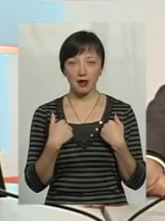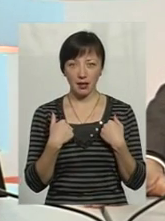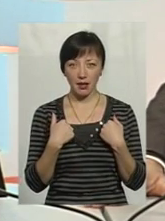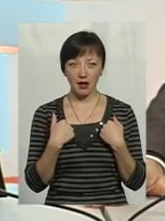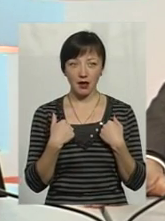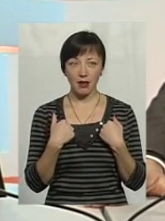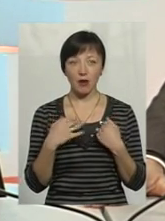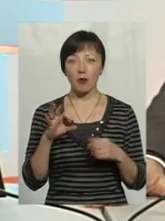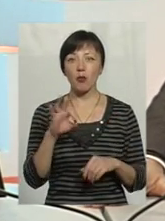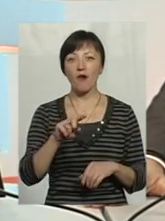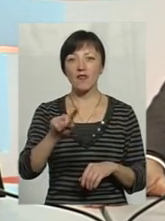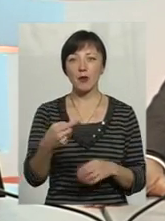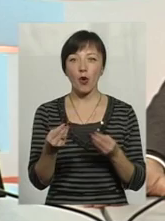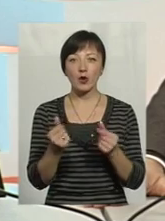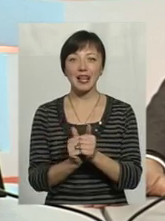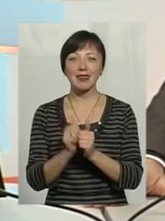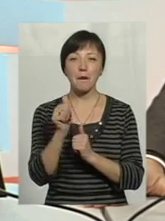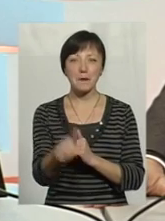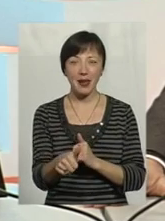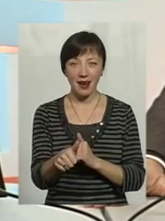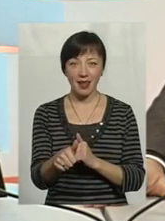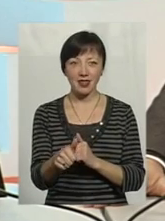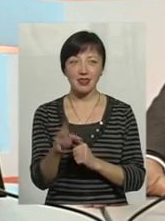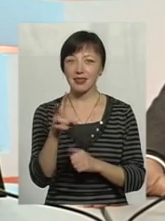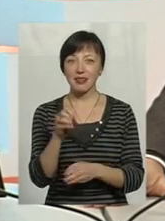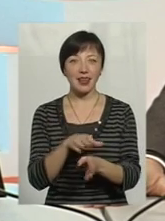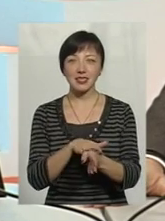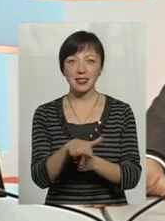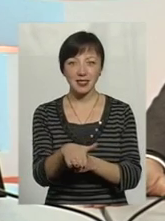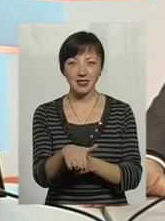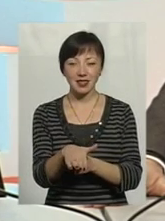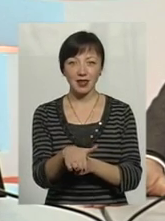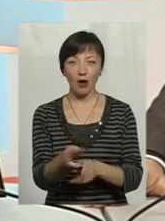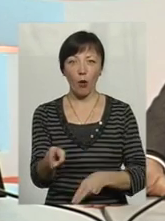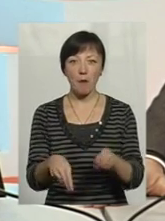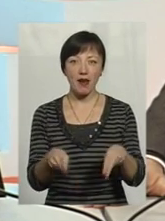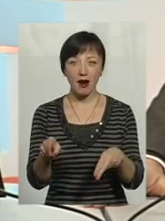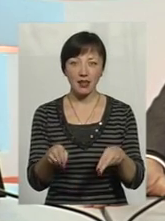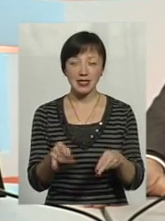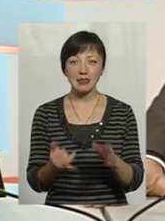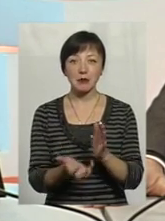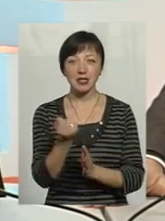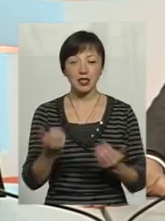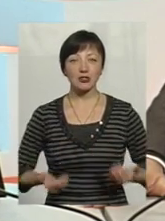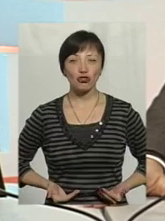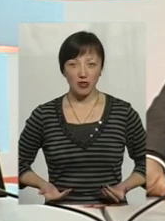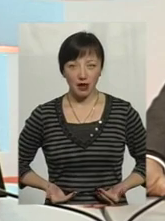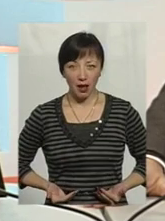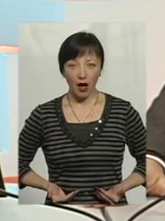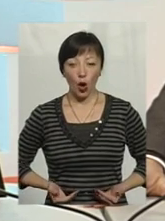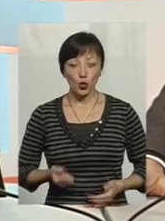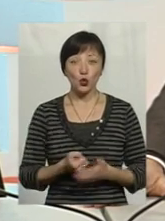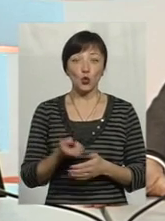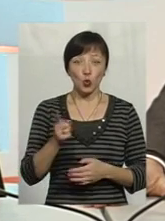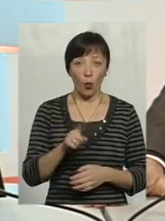про витребування коштів наперед і не здійснення операцій і спасіння життя до